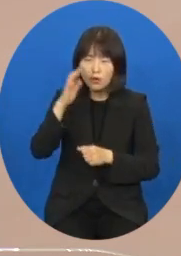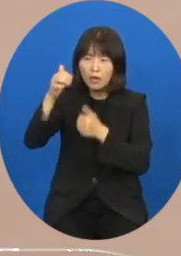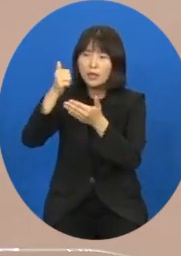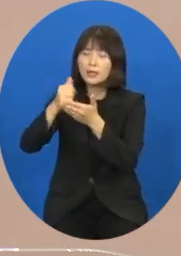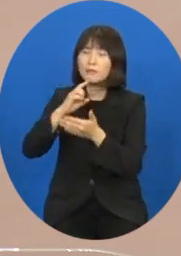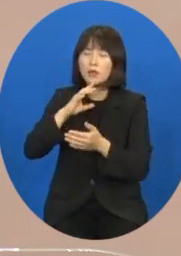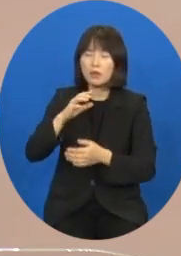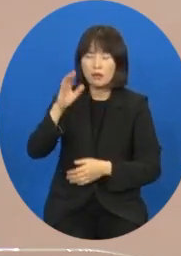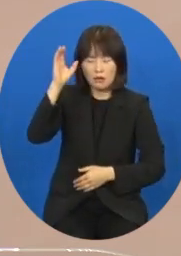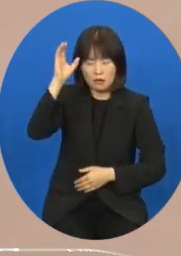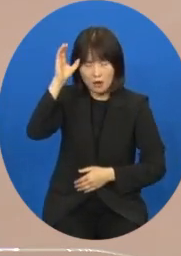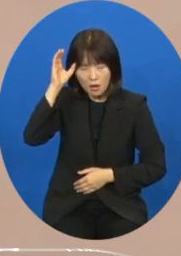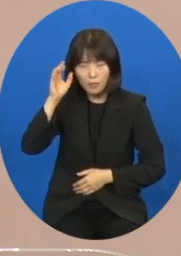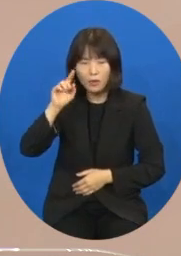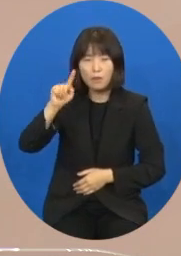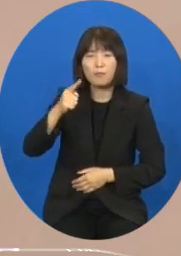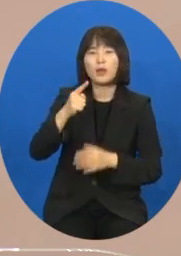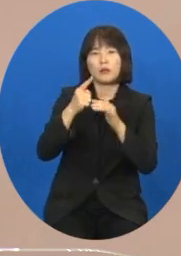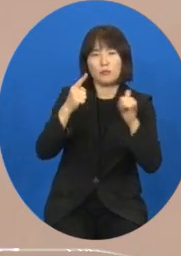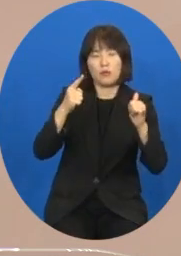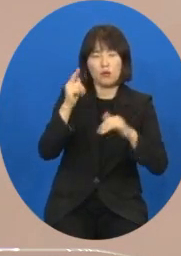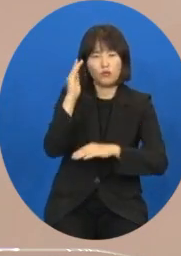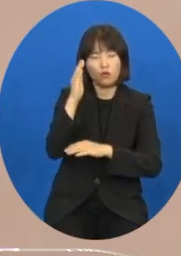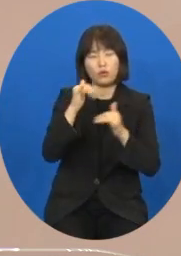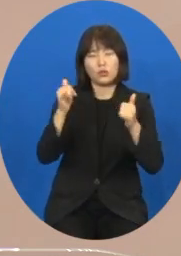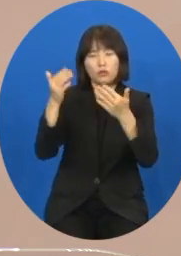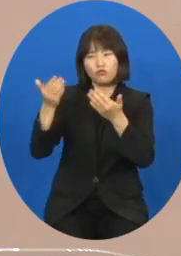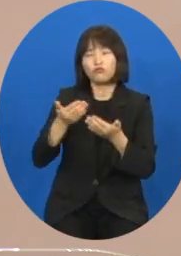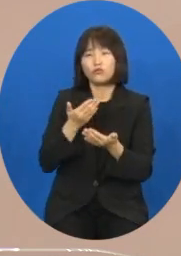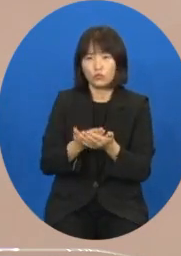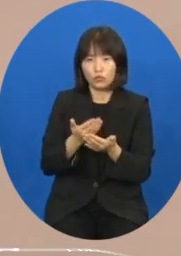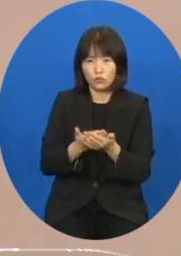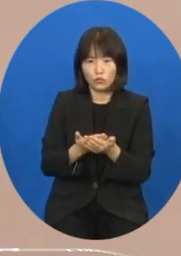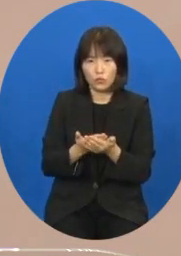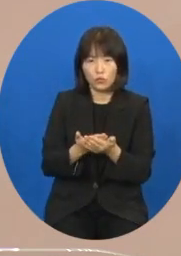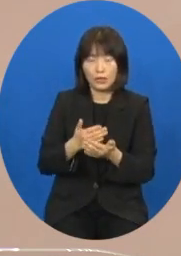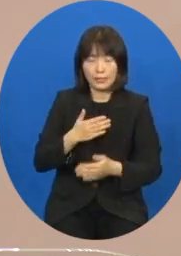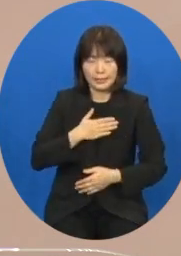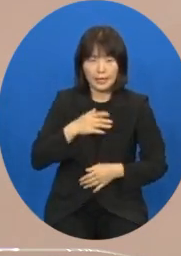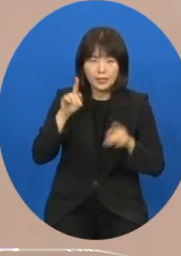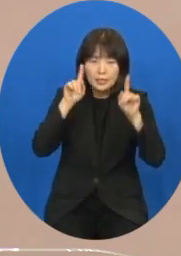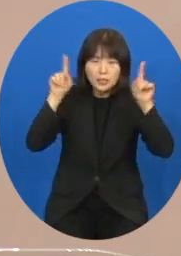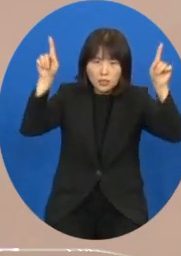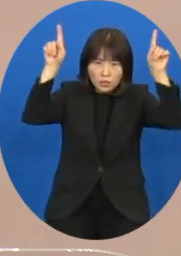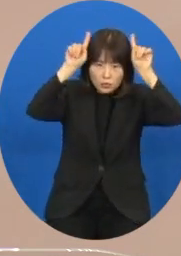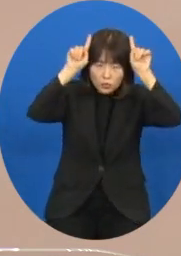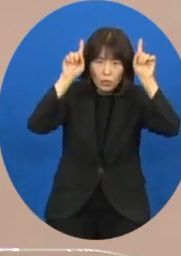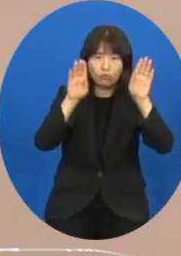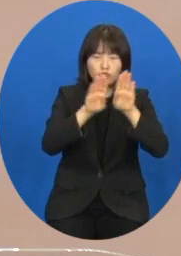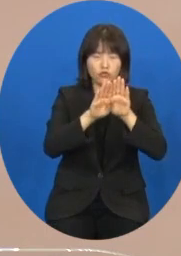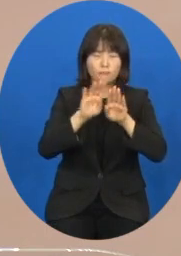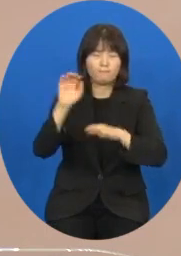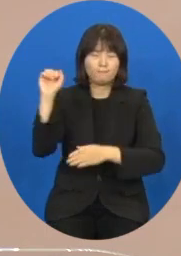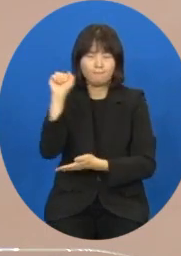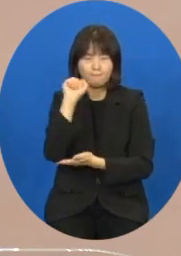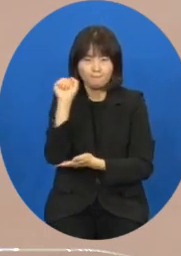갈망하는 100명의 설교자를 주십시오. 그러면 제가 지옥의 문을 뒤흔들어 놓겠습니다.